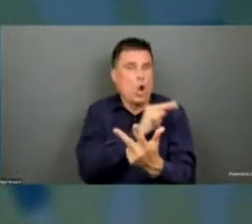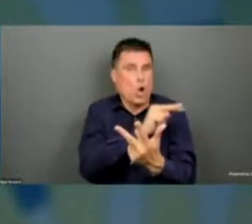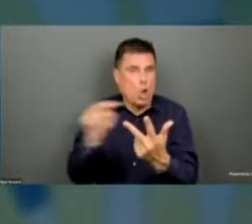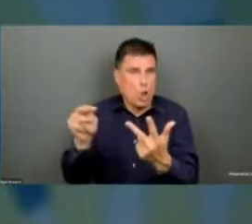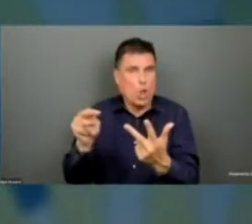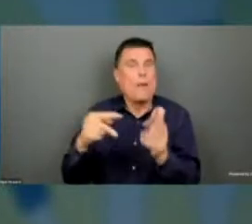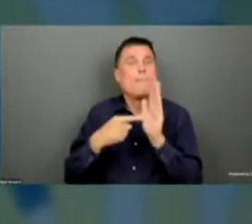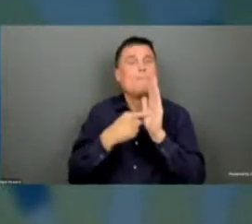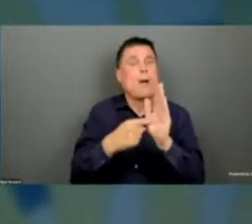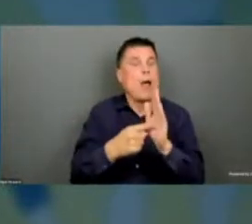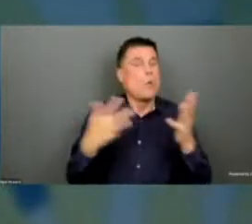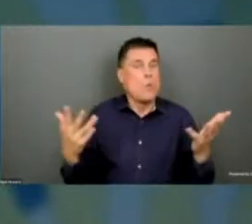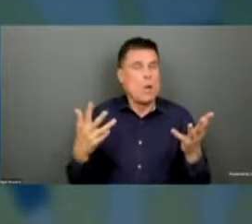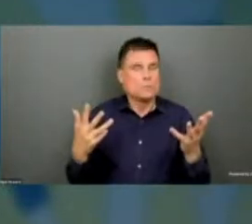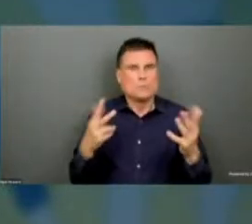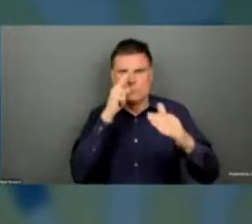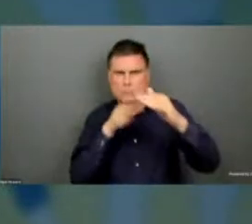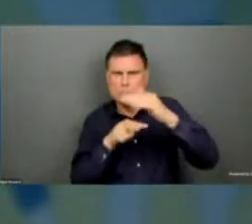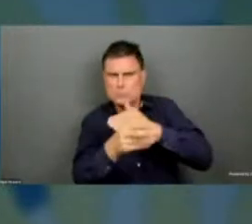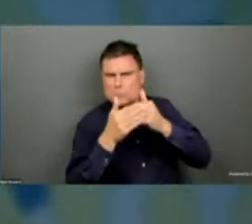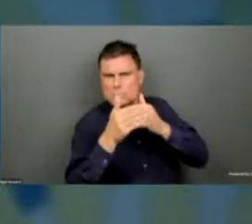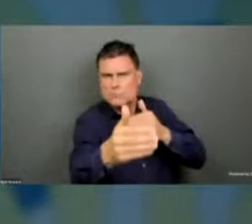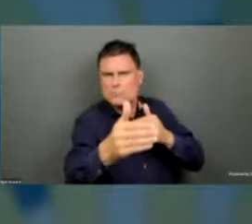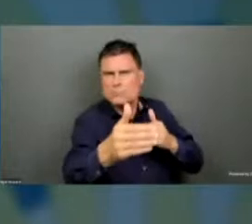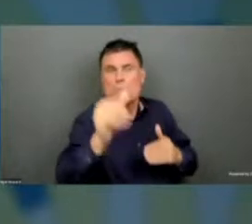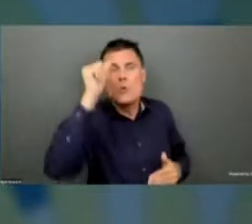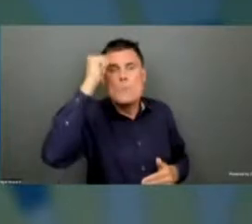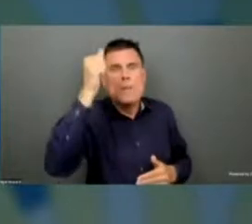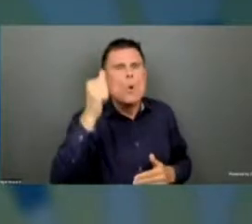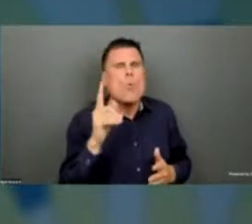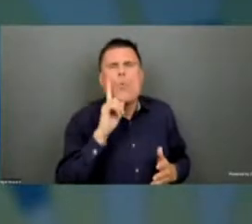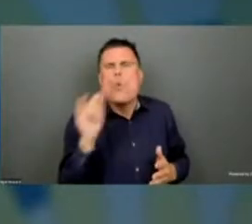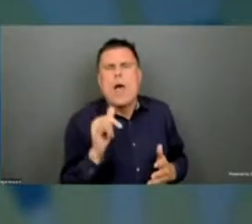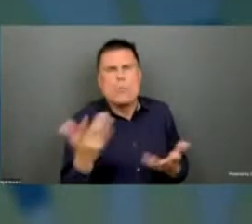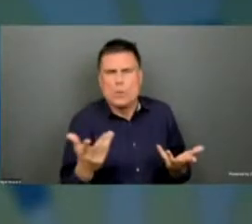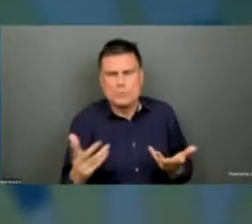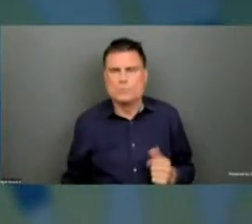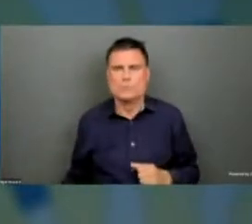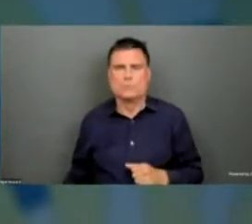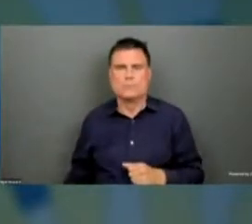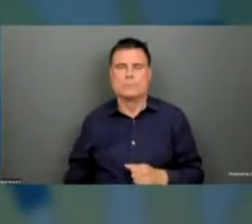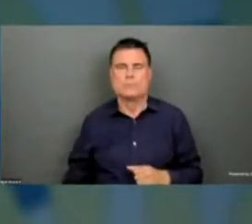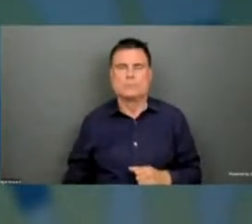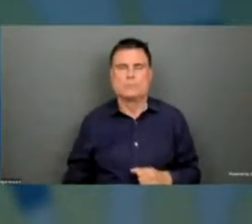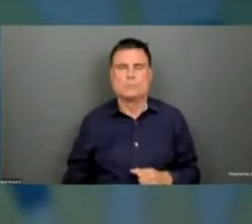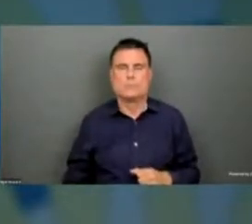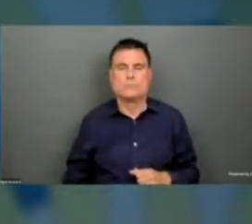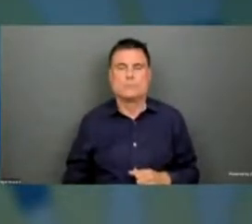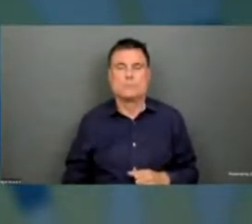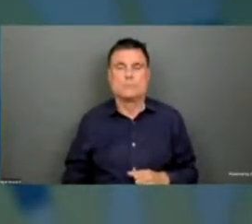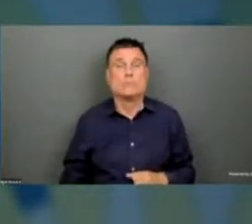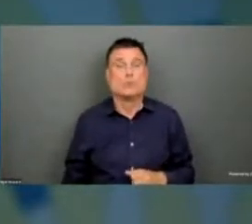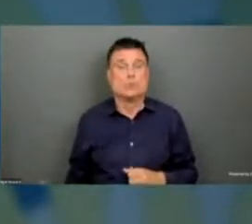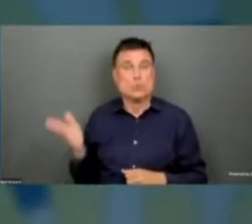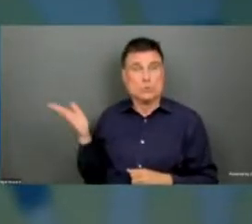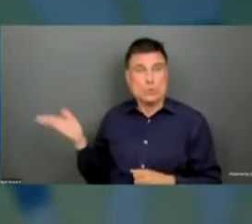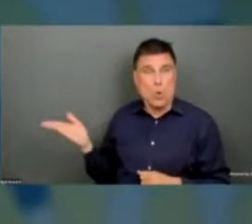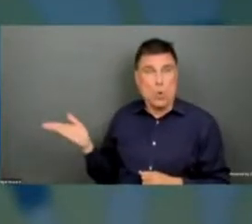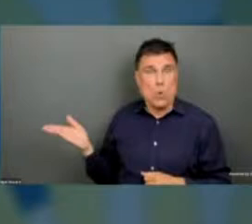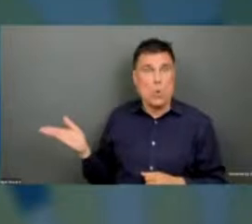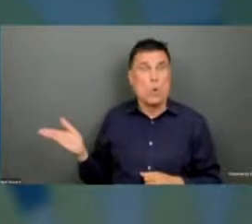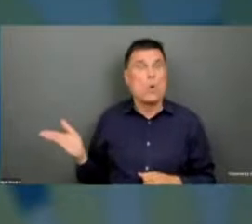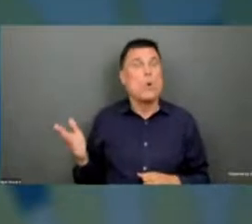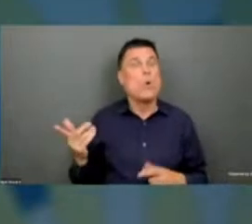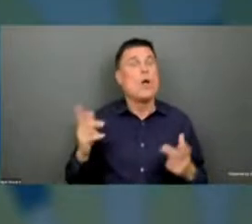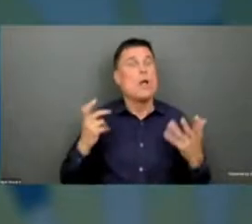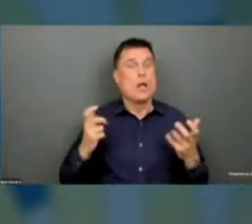束？因为按原计划，6月15号第1阶段，6月15号以后第2阶段。那么数字上来看，